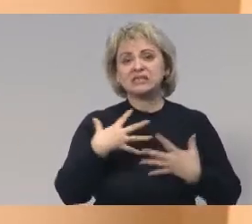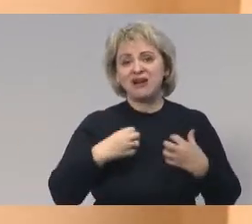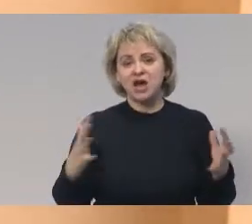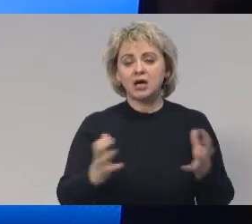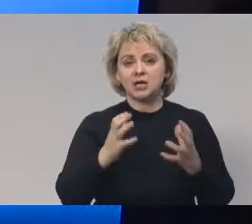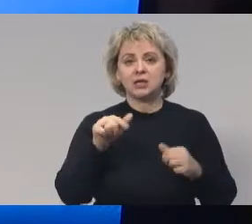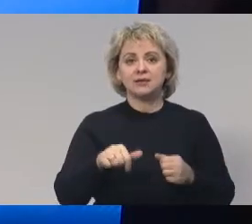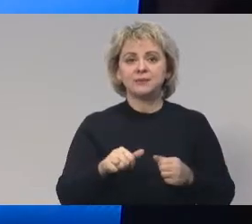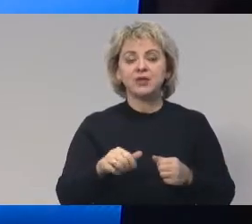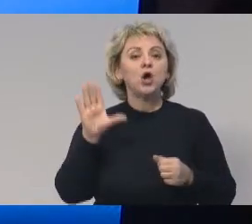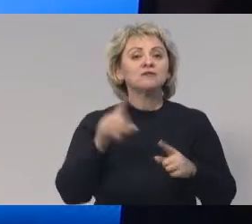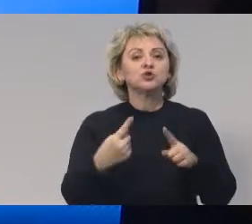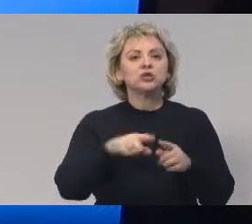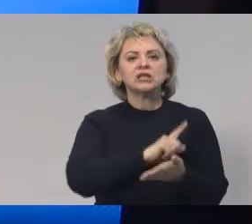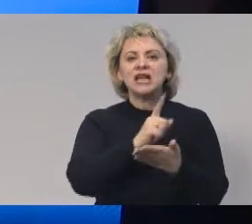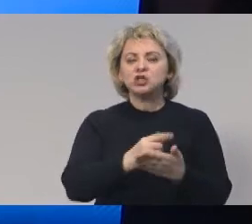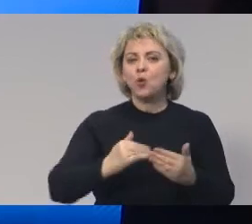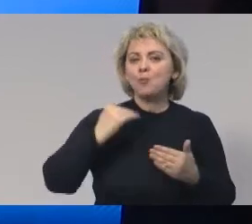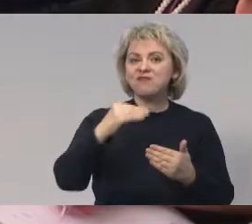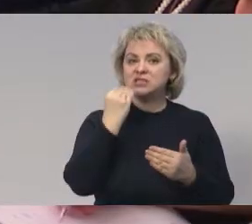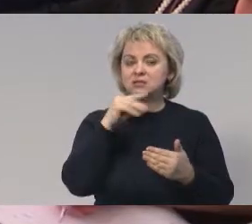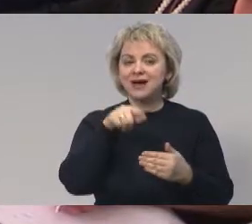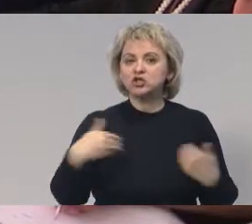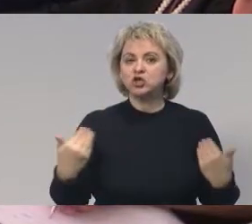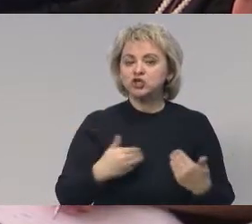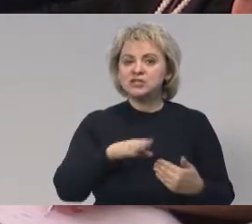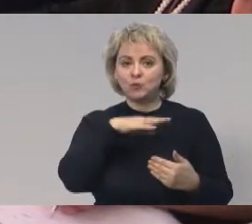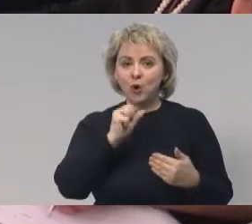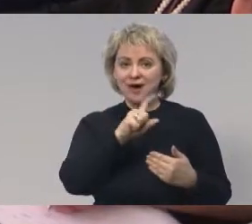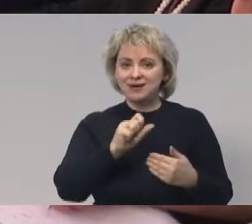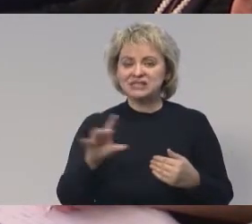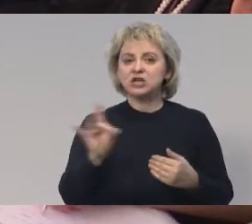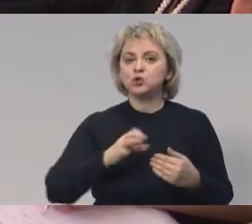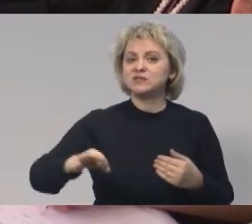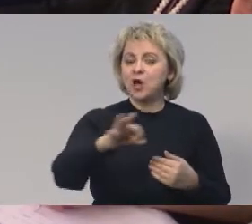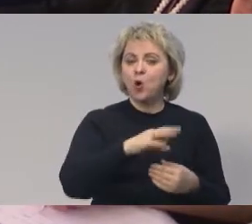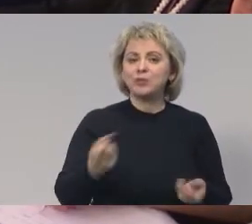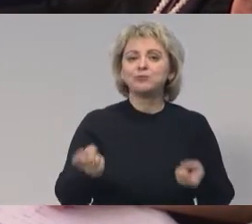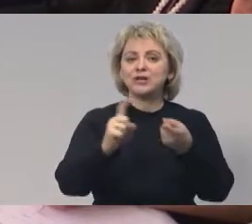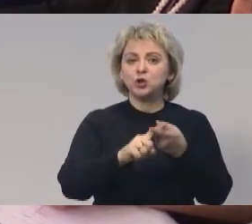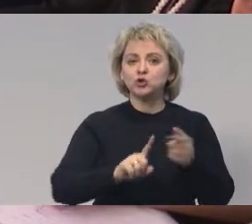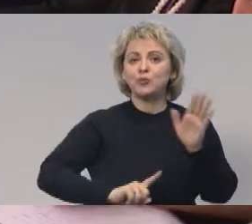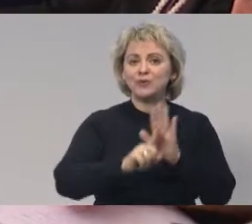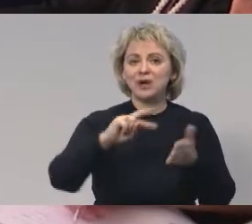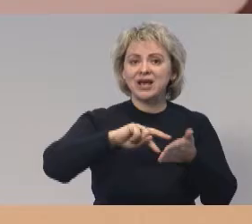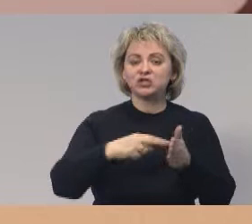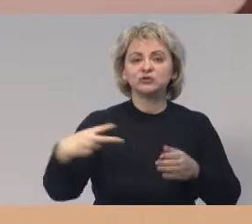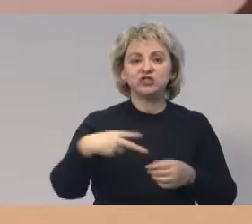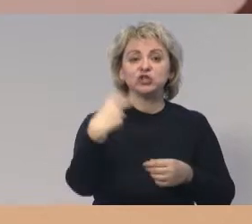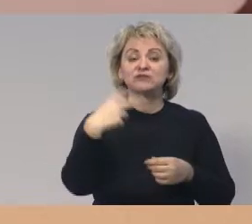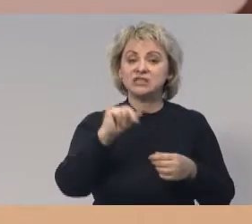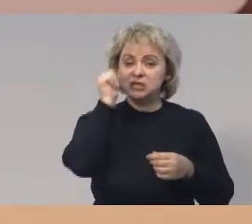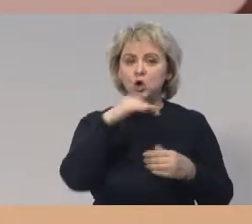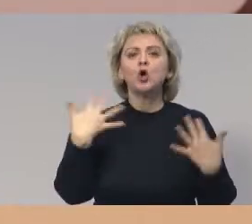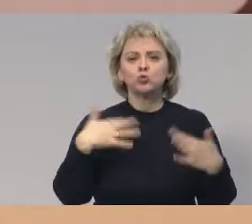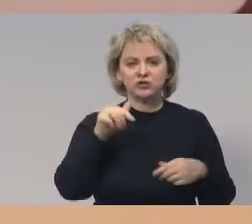здравоохранение. Все это должно повысить качество жизни в разы. Ростовская область подключится к пилотному проекту в